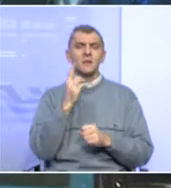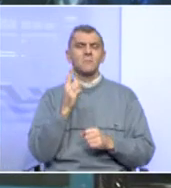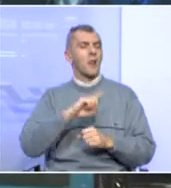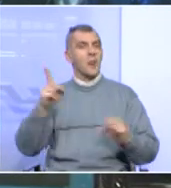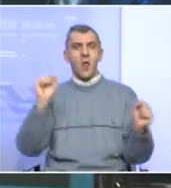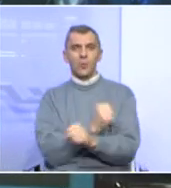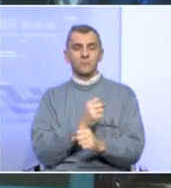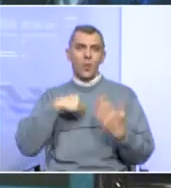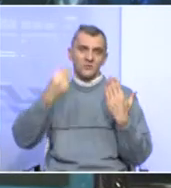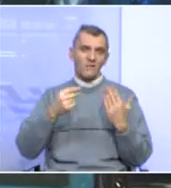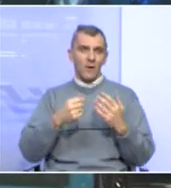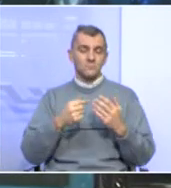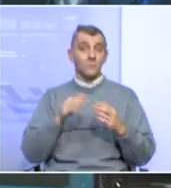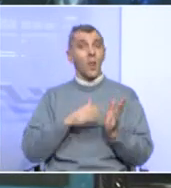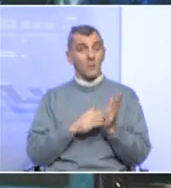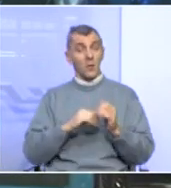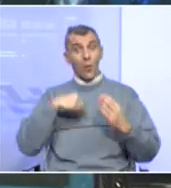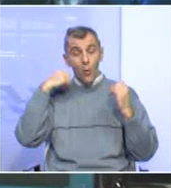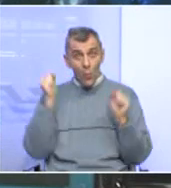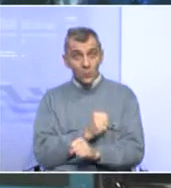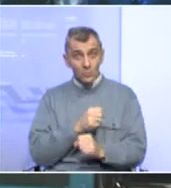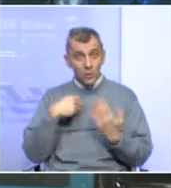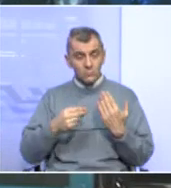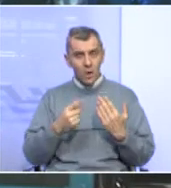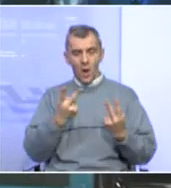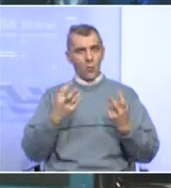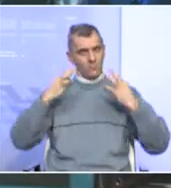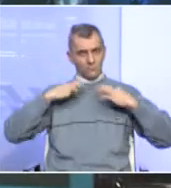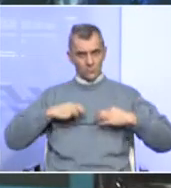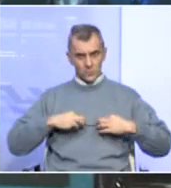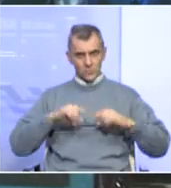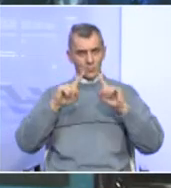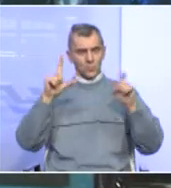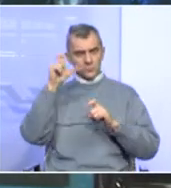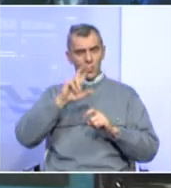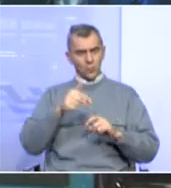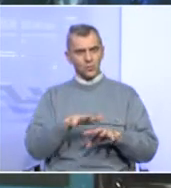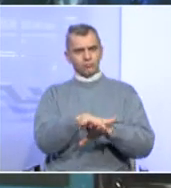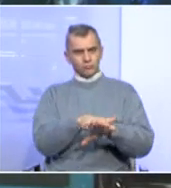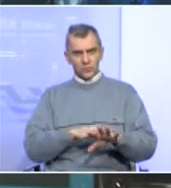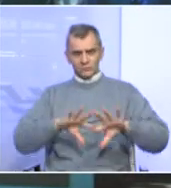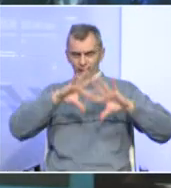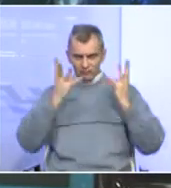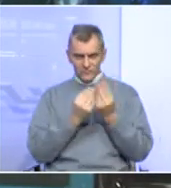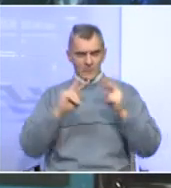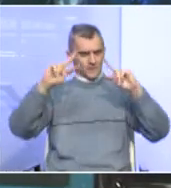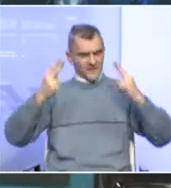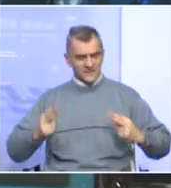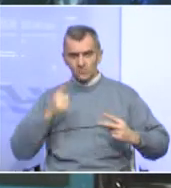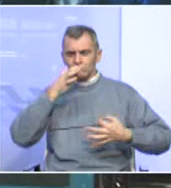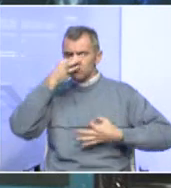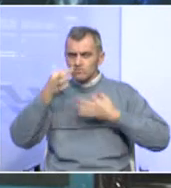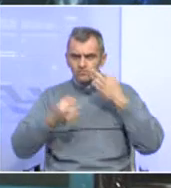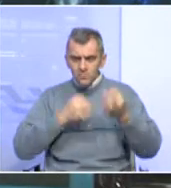da je ozbiljna, onda bi gospodin Dodik kao predsjednik Republike Srpske trebao pokrenuti čitav sistem da se to provjeri, je